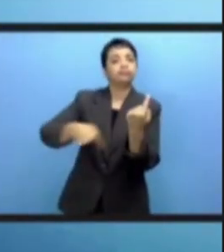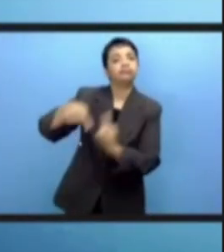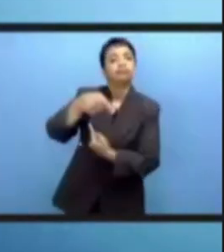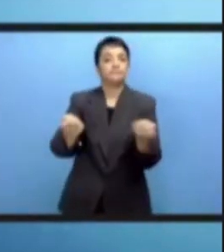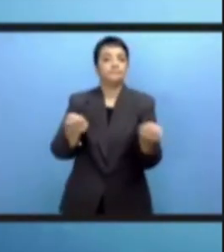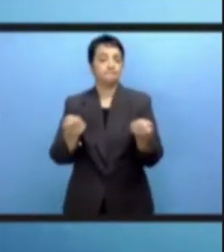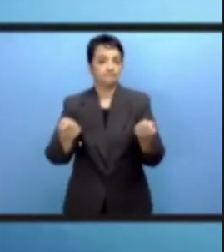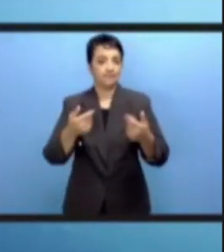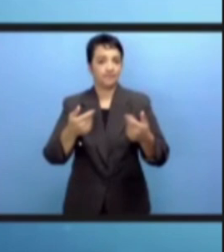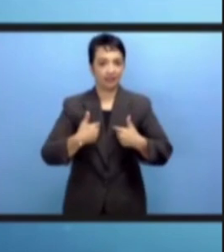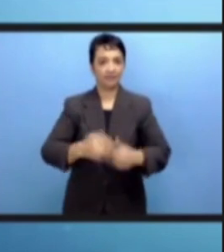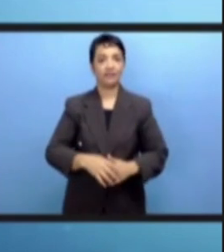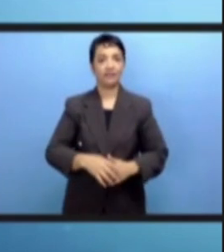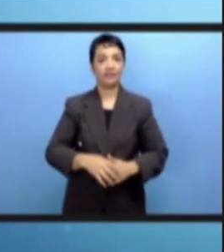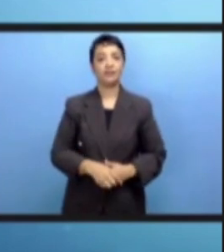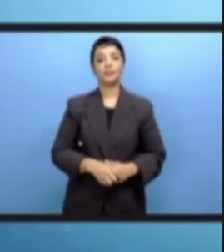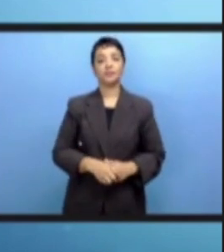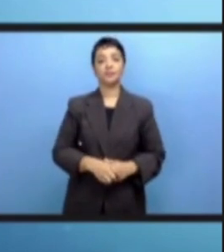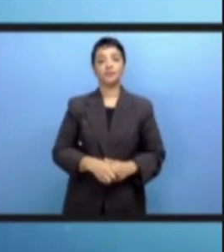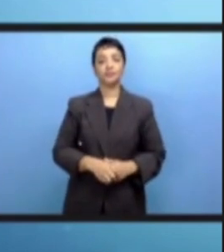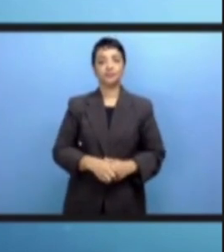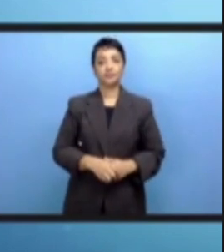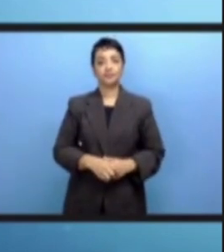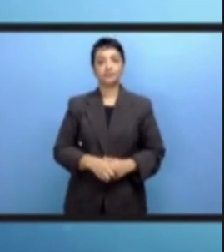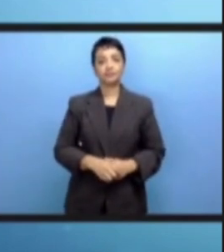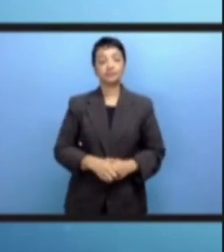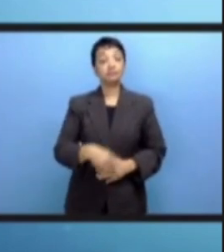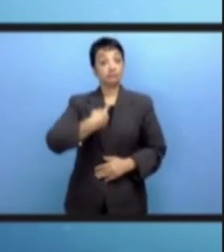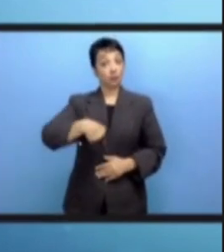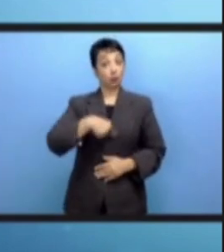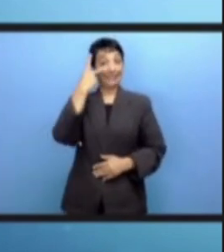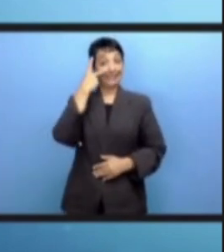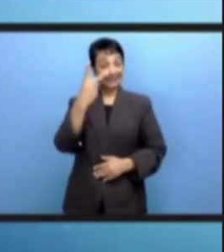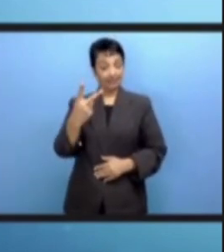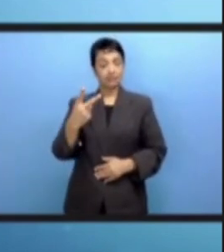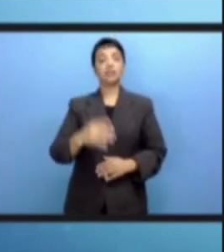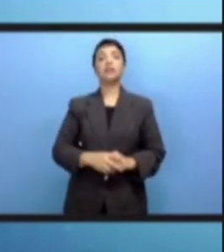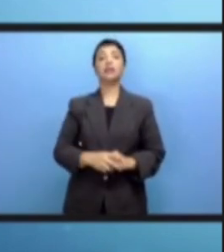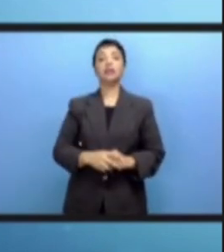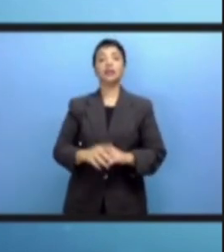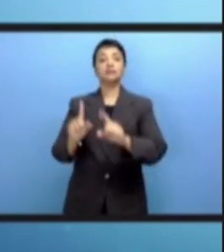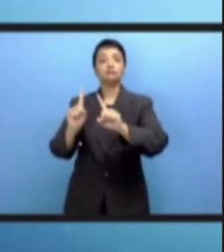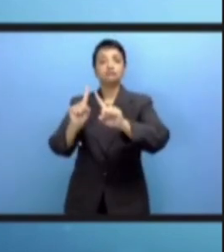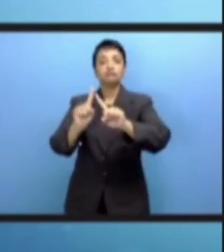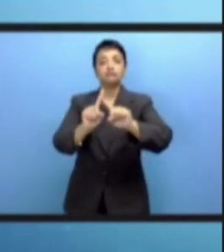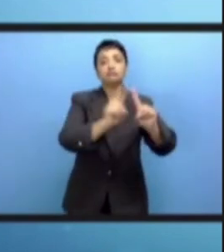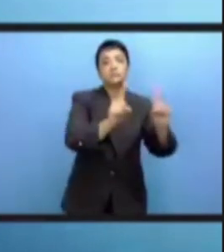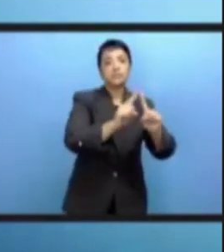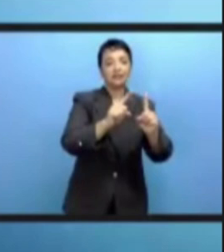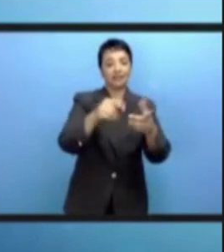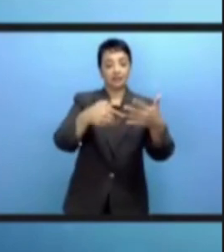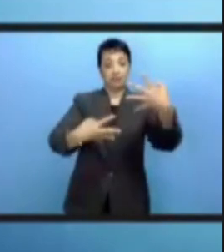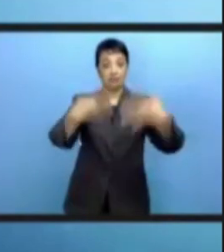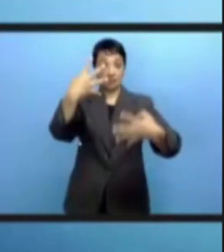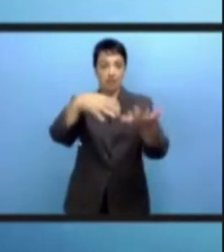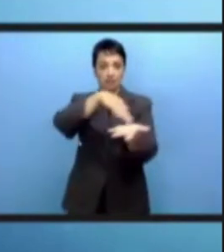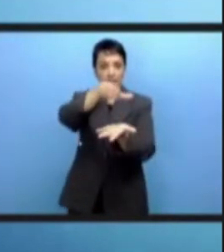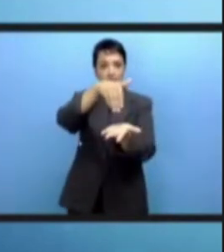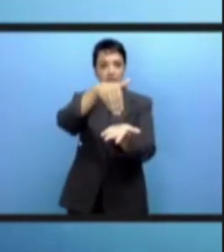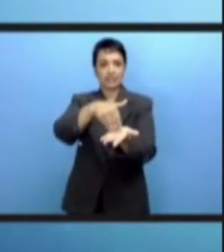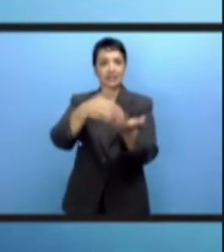контролирует? Наличие дисбалансов в этой сфере – серьезная проблема, над которой нам всем предстоит